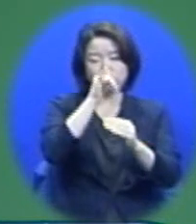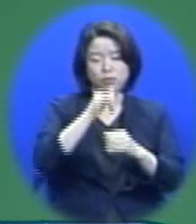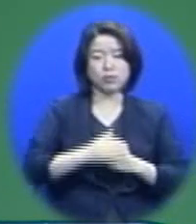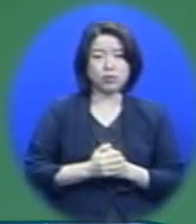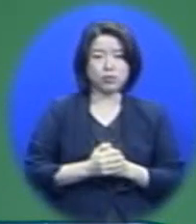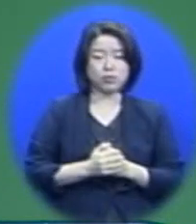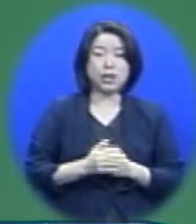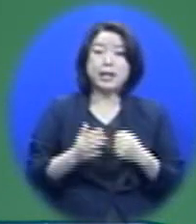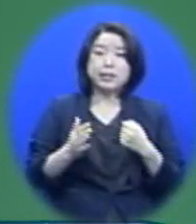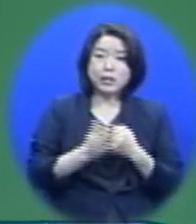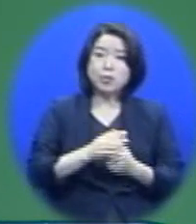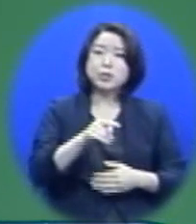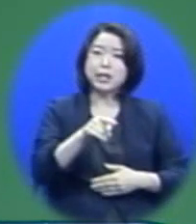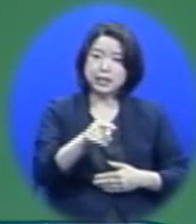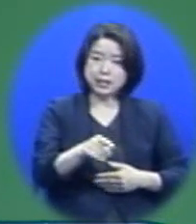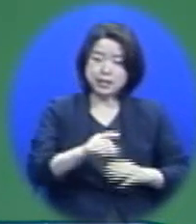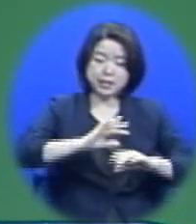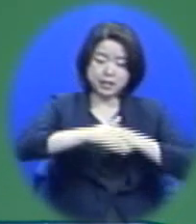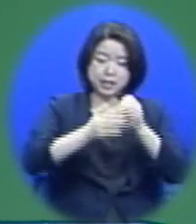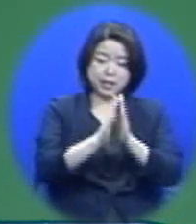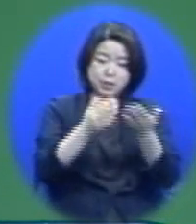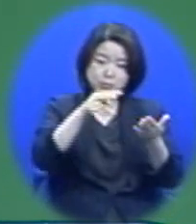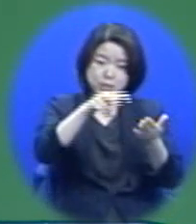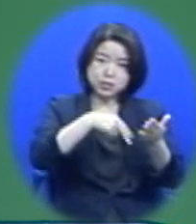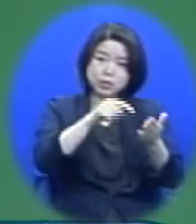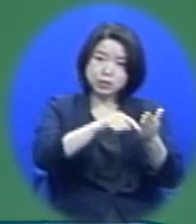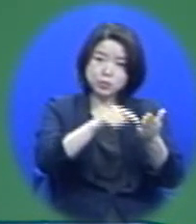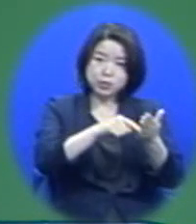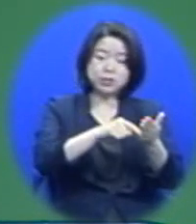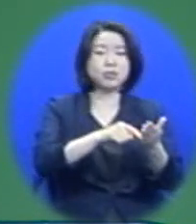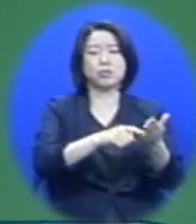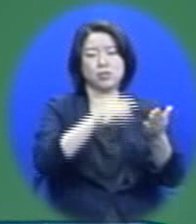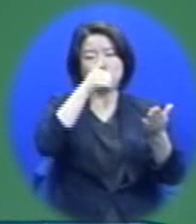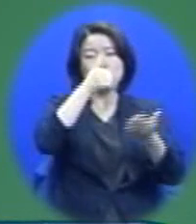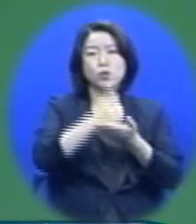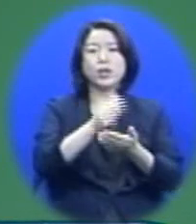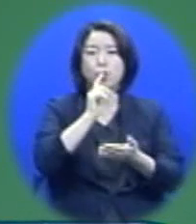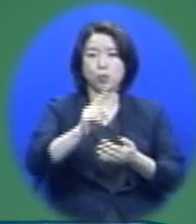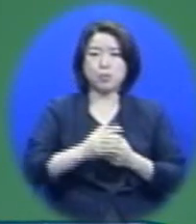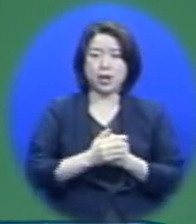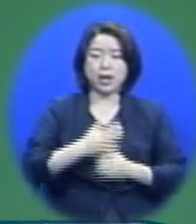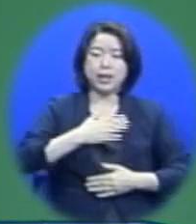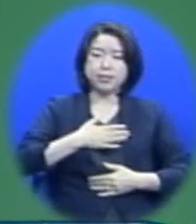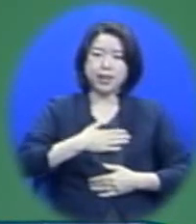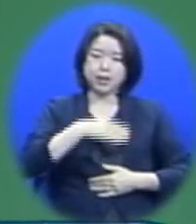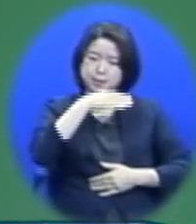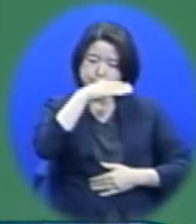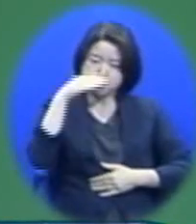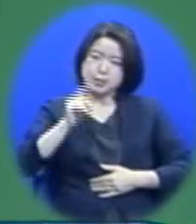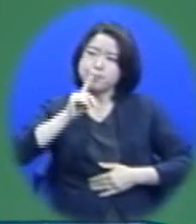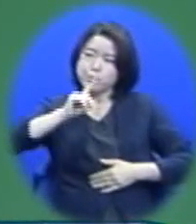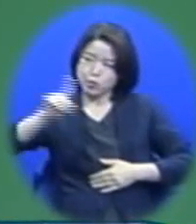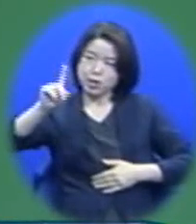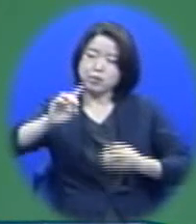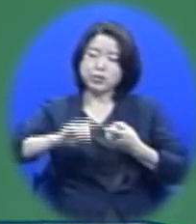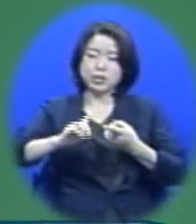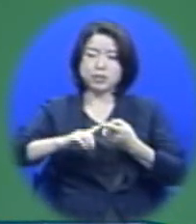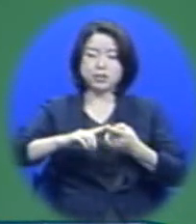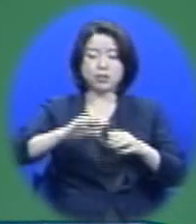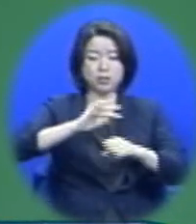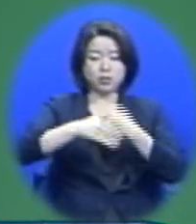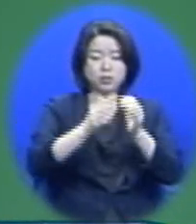그래서 성경은 이것을 죄라고 말하는 겁니다. 내가 옳다고 생각하는 대로 주장하는 것을 성경은 죄라고